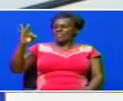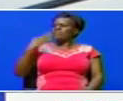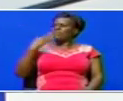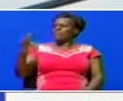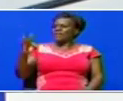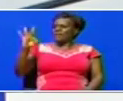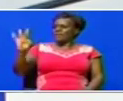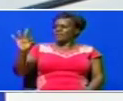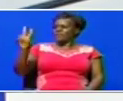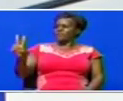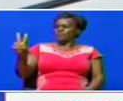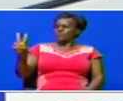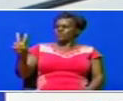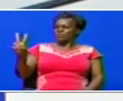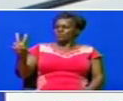332,